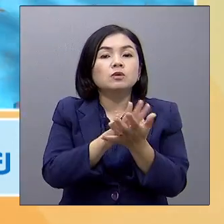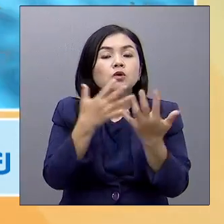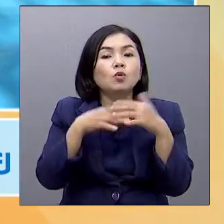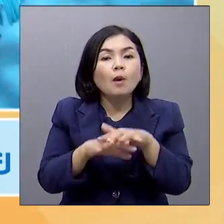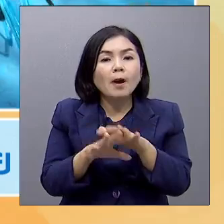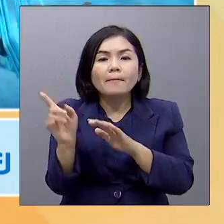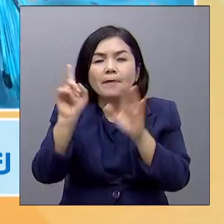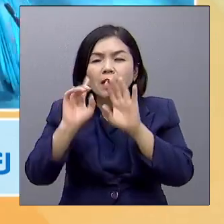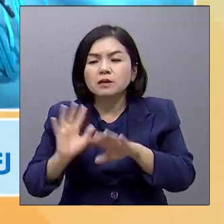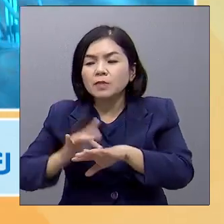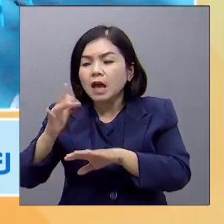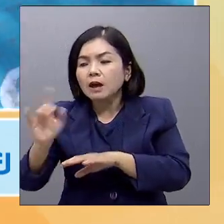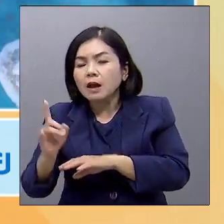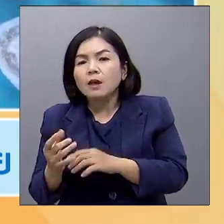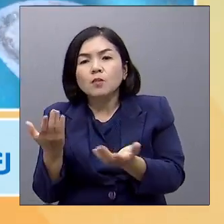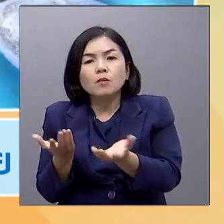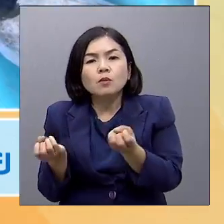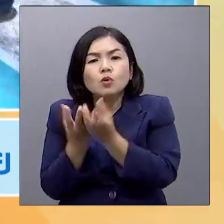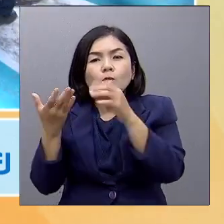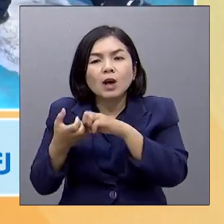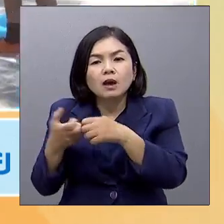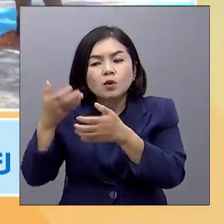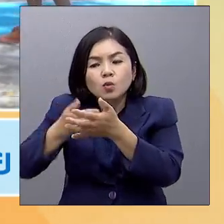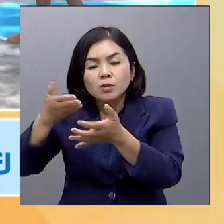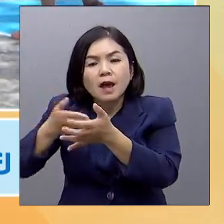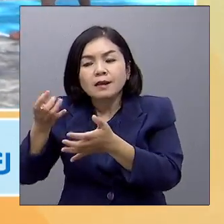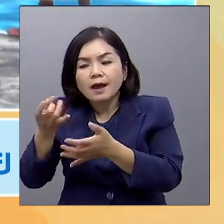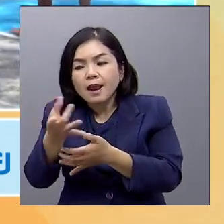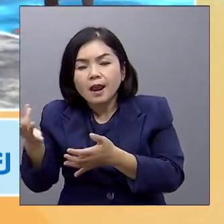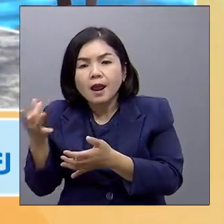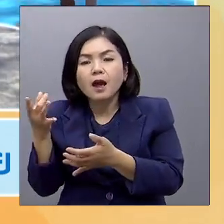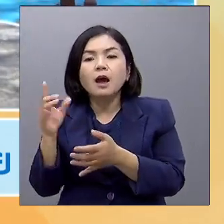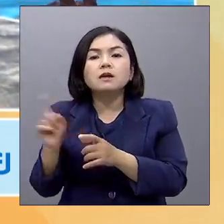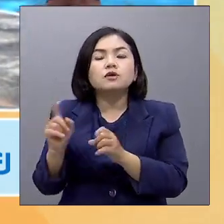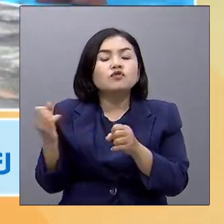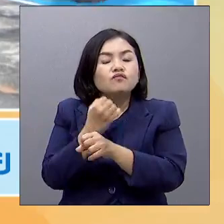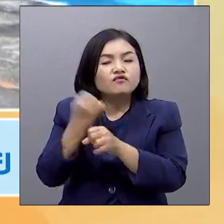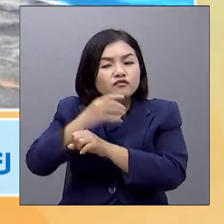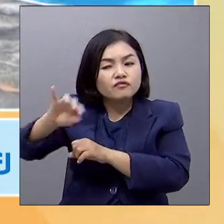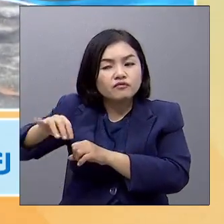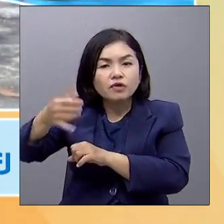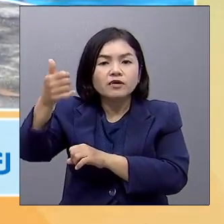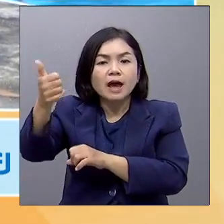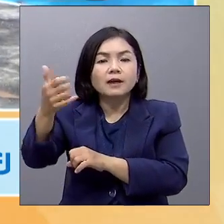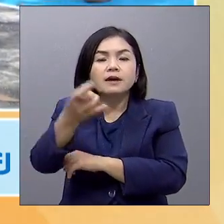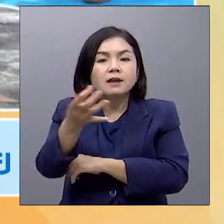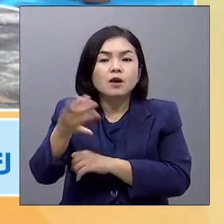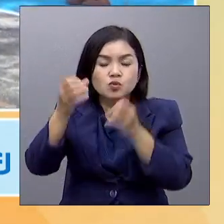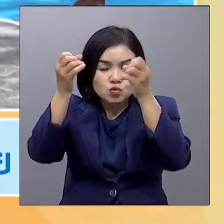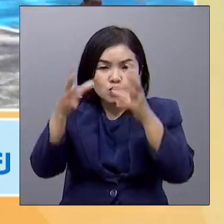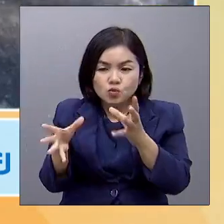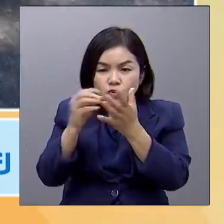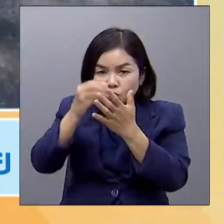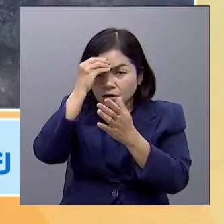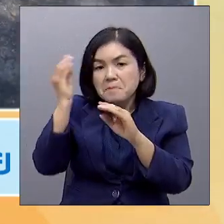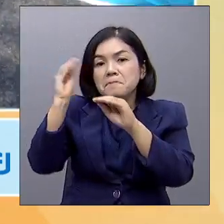อีข้อจำกดอะไรบ้าง มีศกยภาพอะไรบ้างที่สามารถจะฝึกได้อันนี้ครูกต้องศึษา